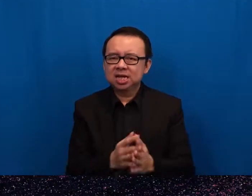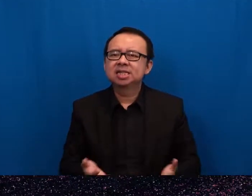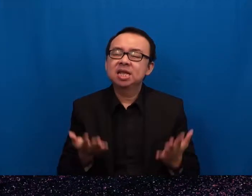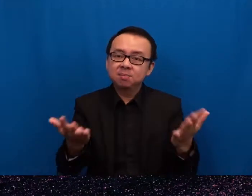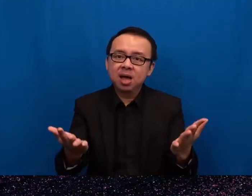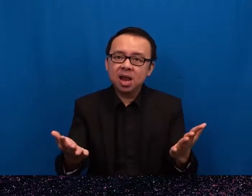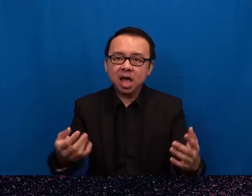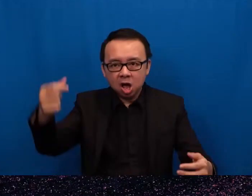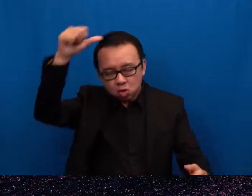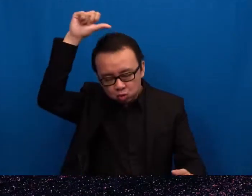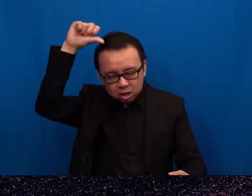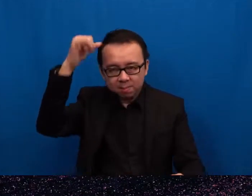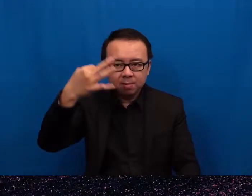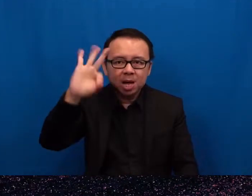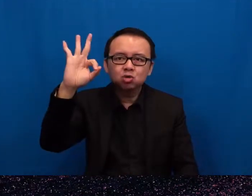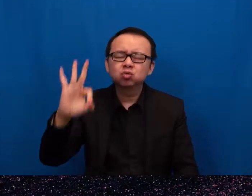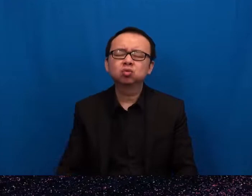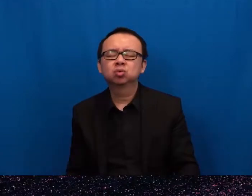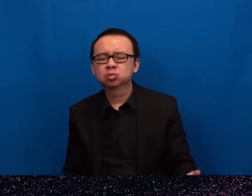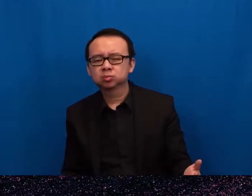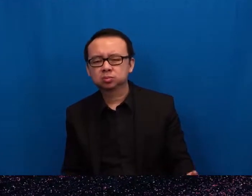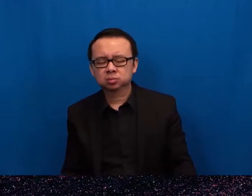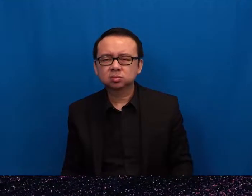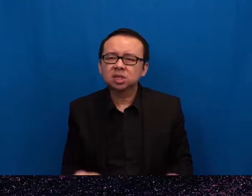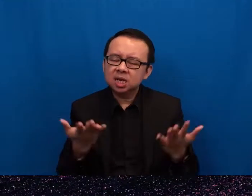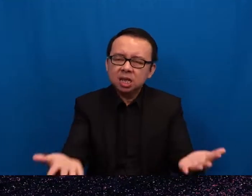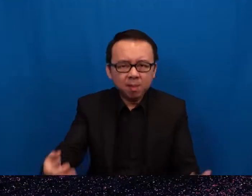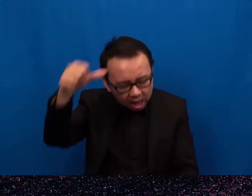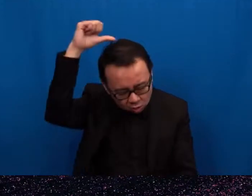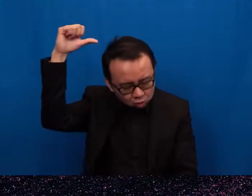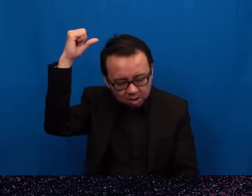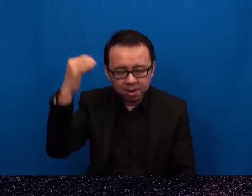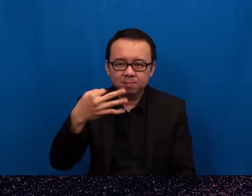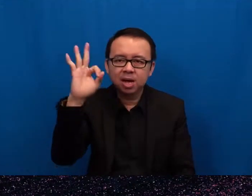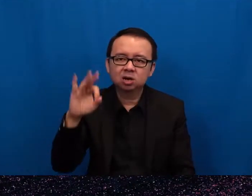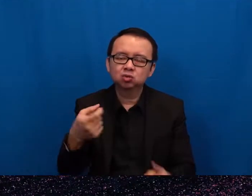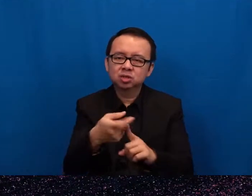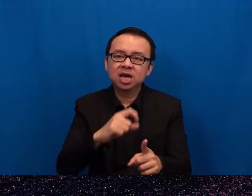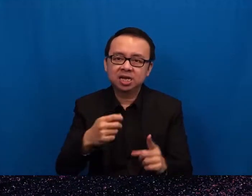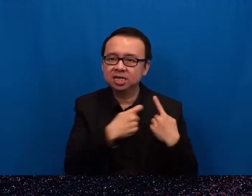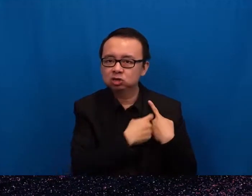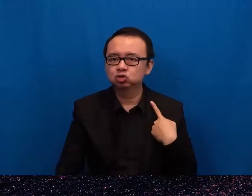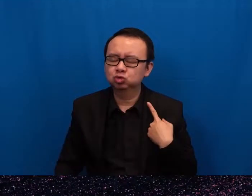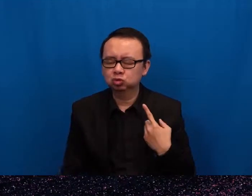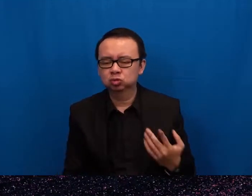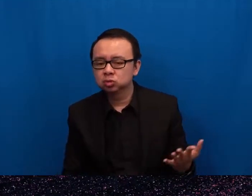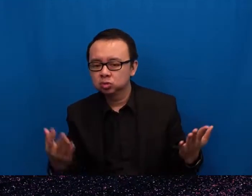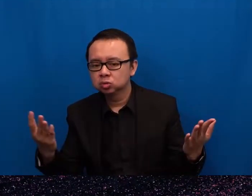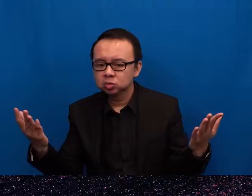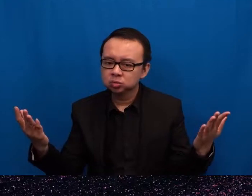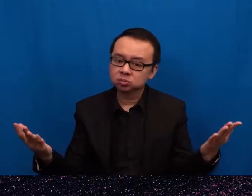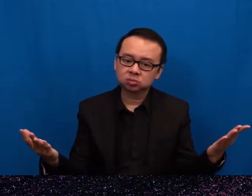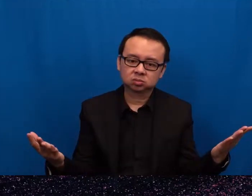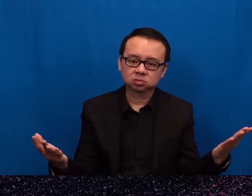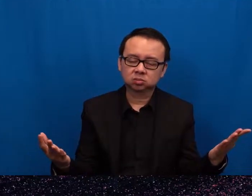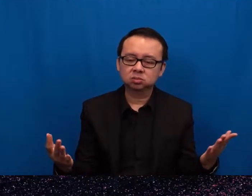baru. Sikamaramatagama yasananamatagama. Terimalah urapan baru dari Kristus. Sikamaramatagama.